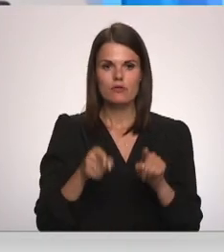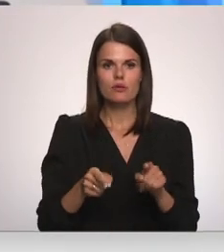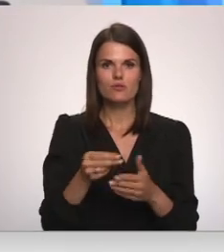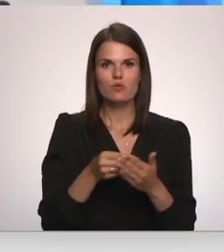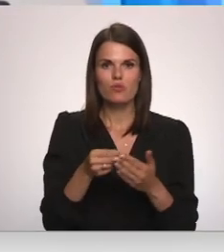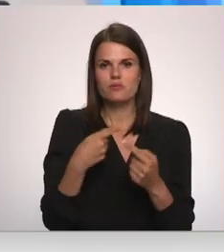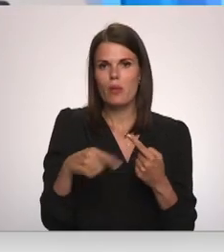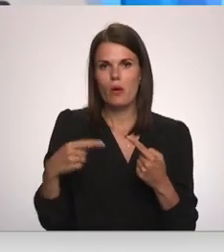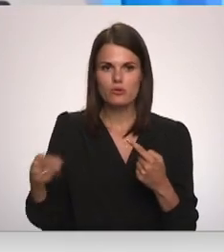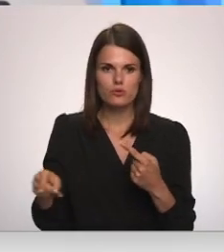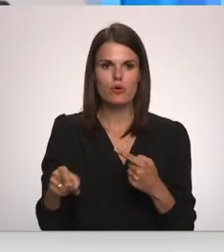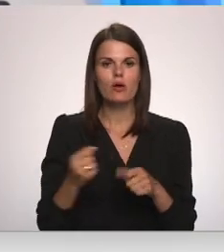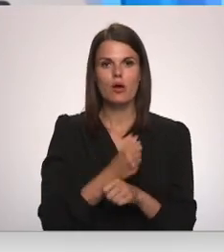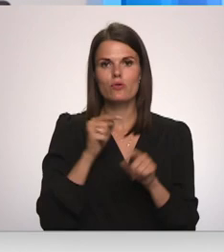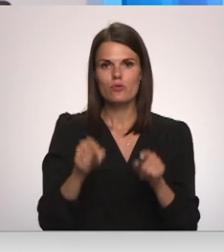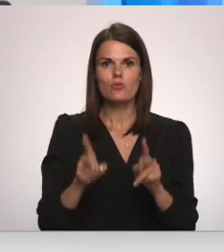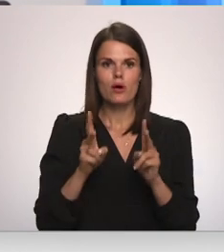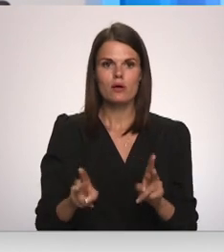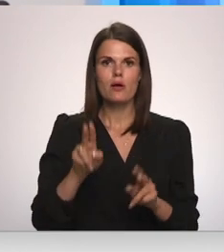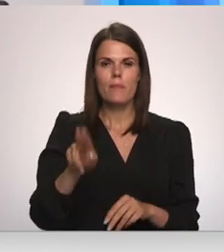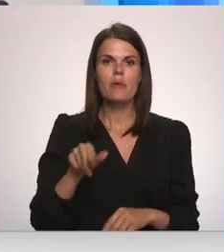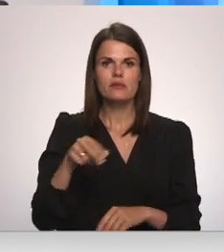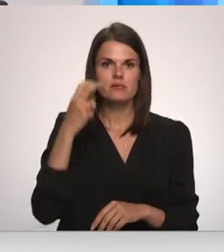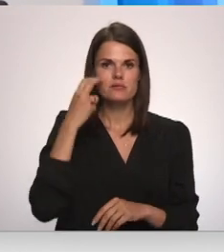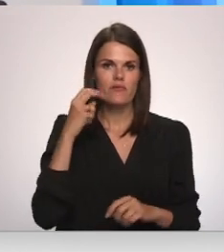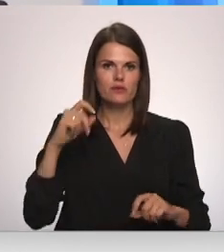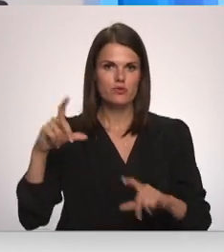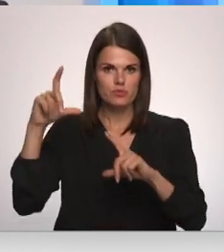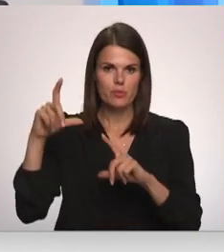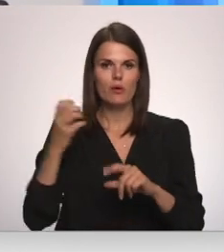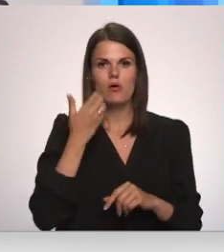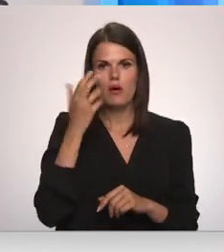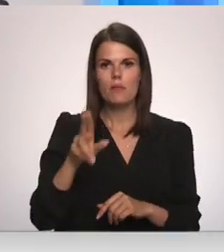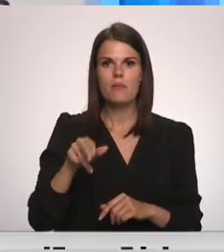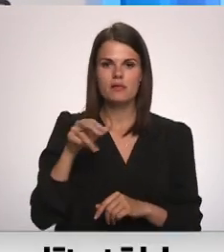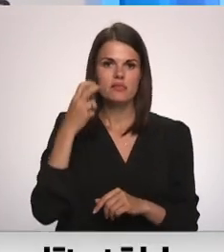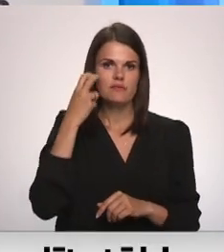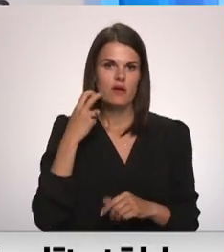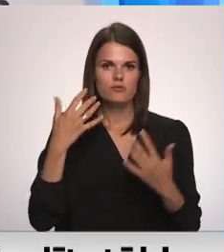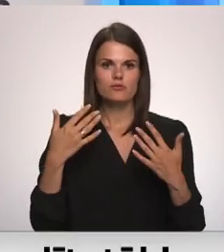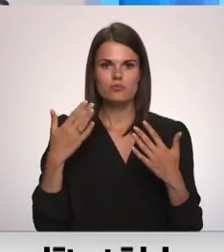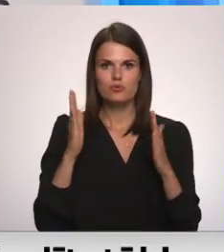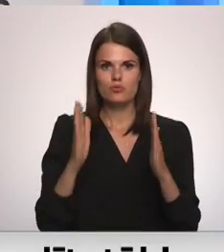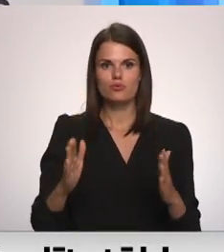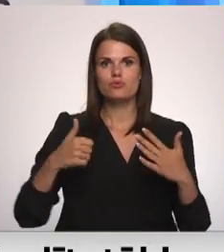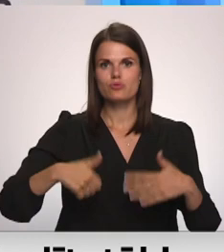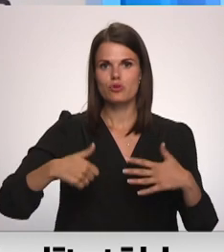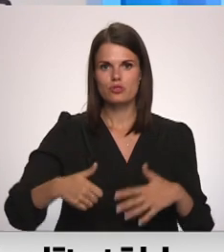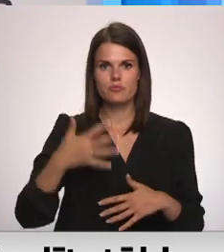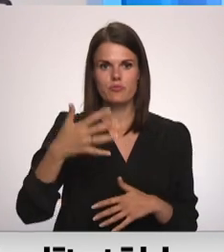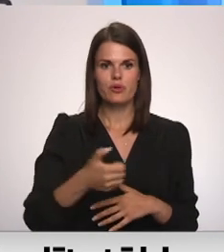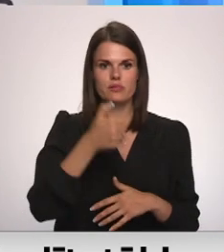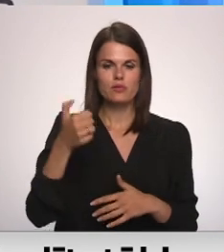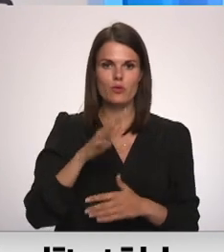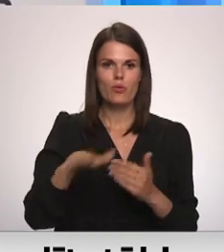ko. Tas nozīmē gan to, ka pensijas vecums pieaug. Tad, kad pensijas vecums sasniegs 65 gadi, jo